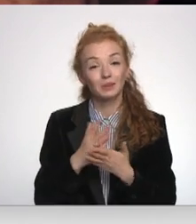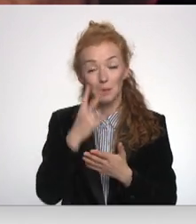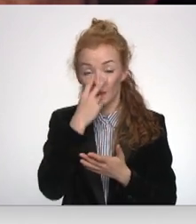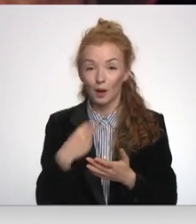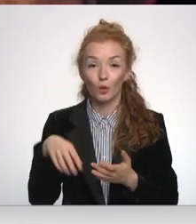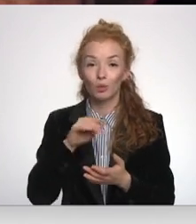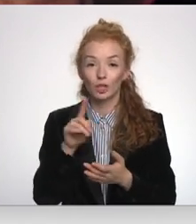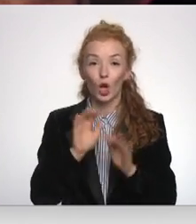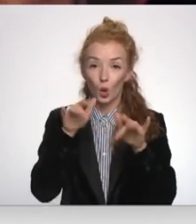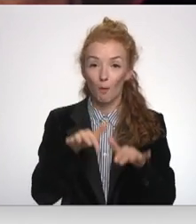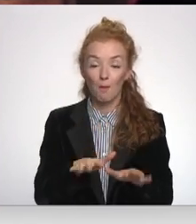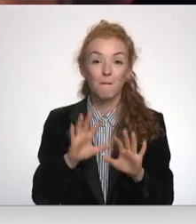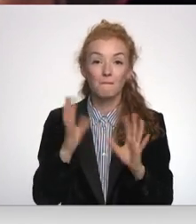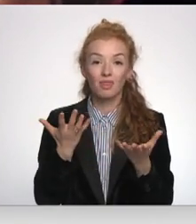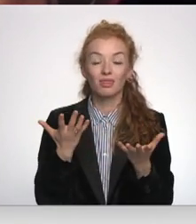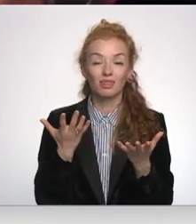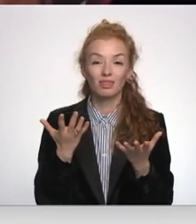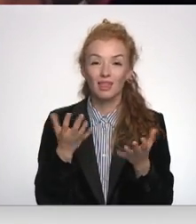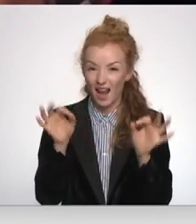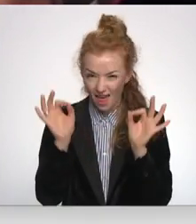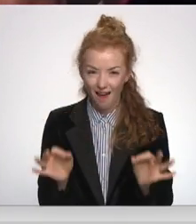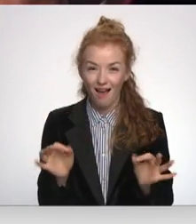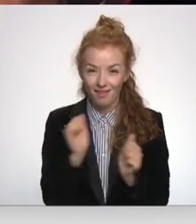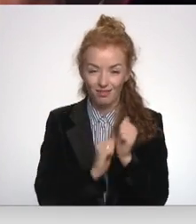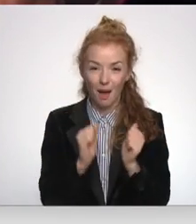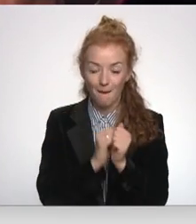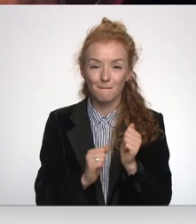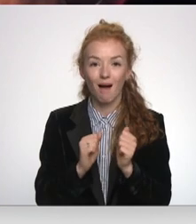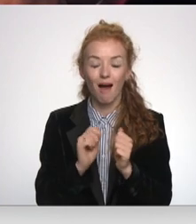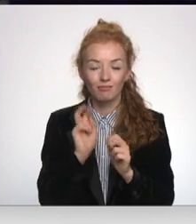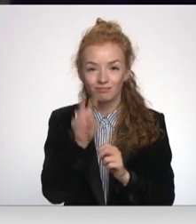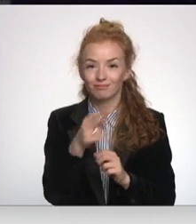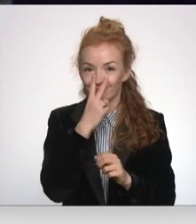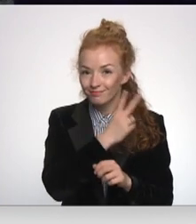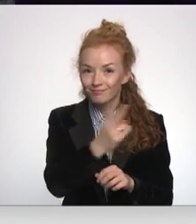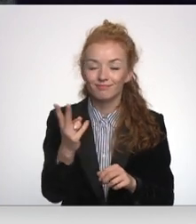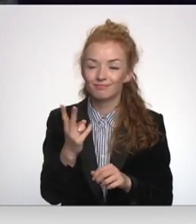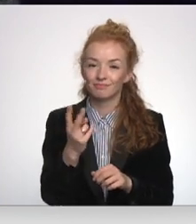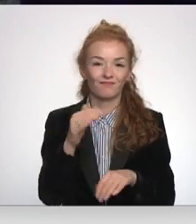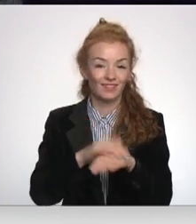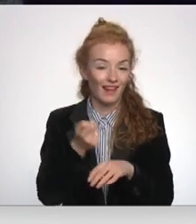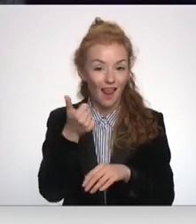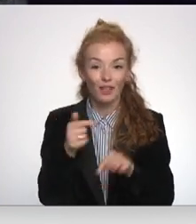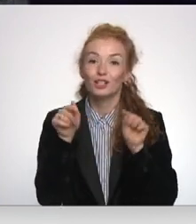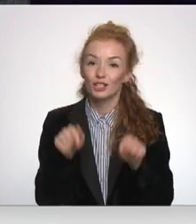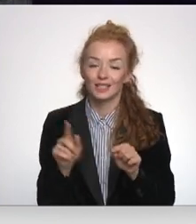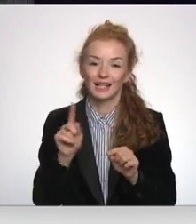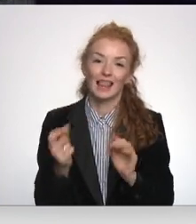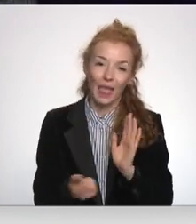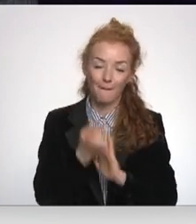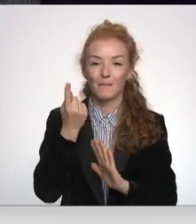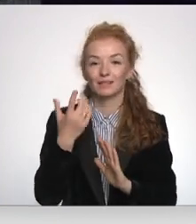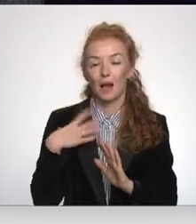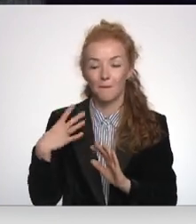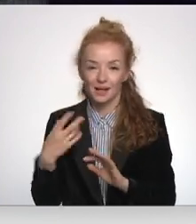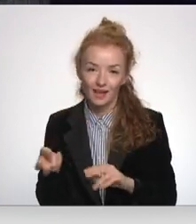mums ir rumba, bet reāli dabā iziet apskatīties sanāk diezgan reti, un šis būs tas iemesls, kāpēc